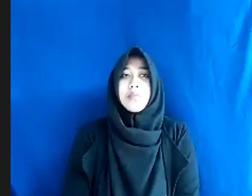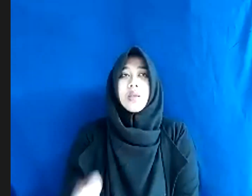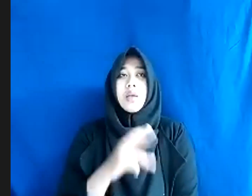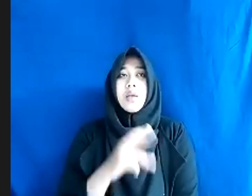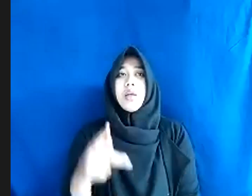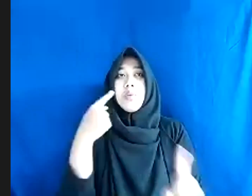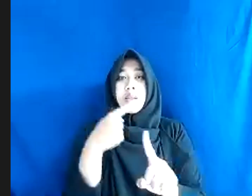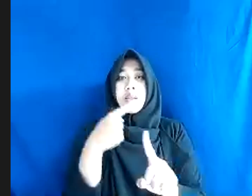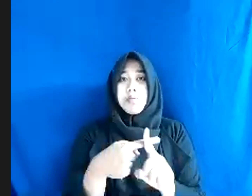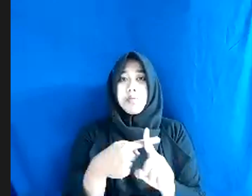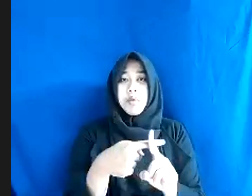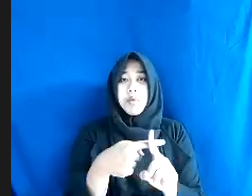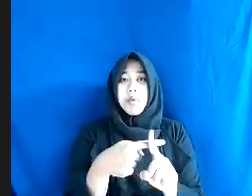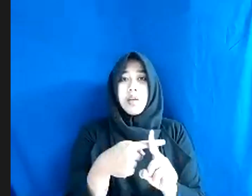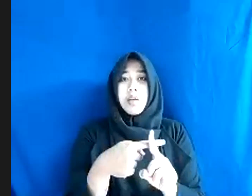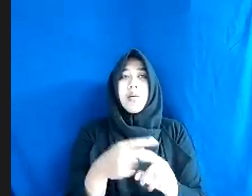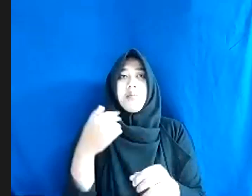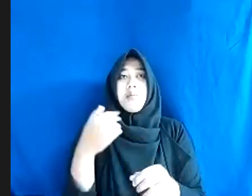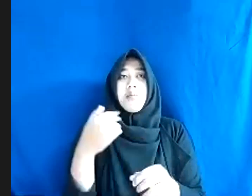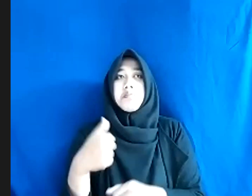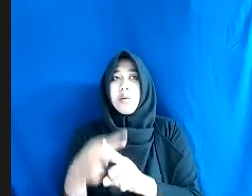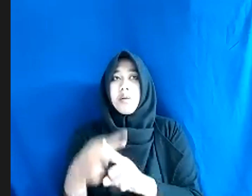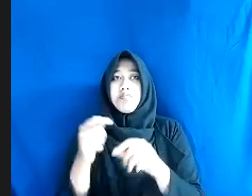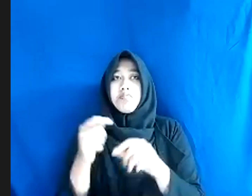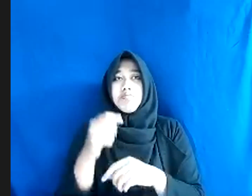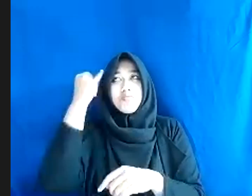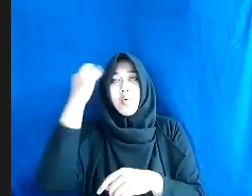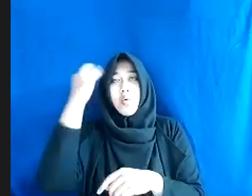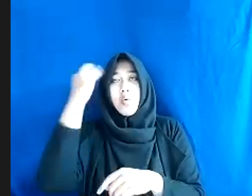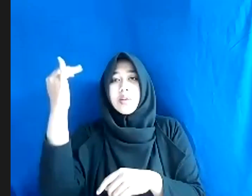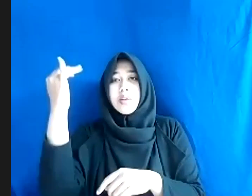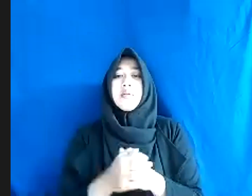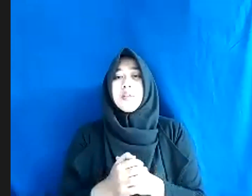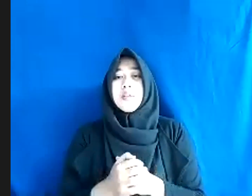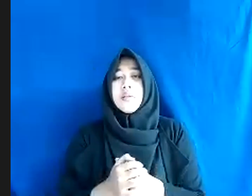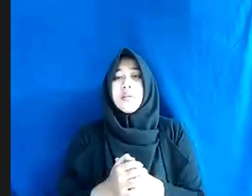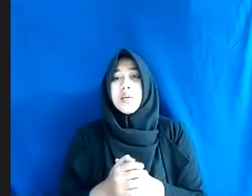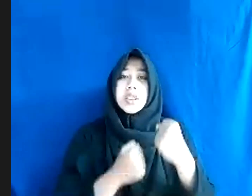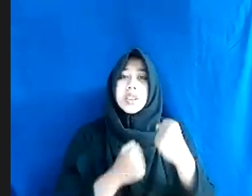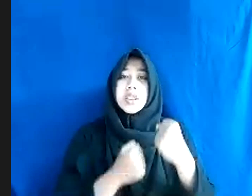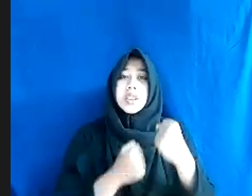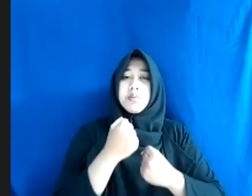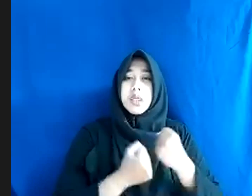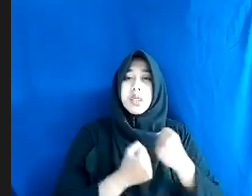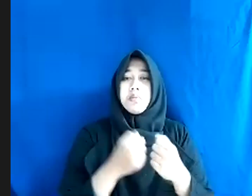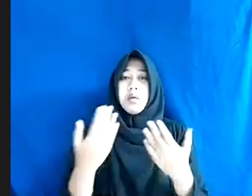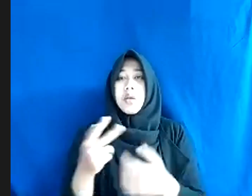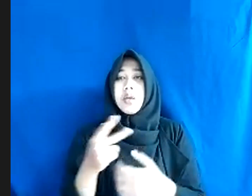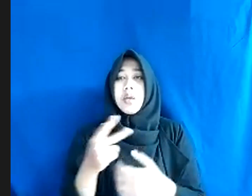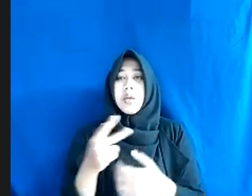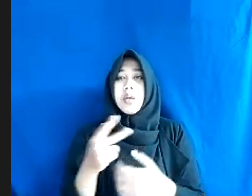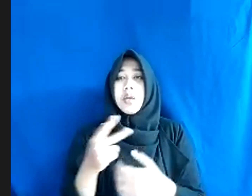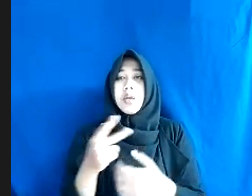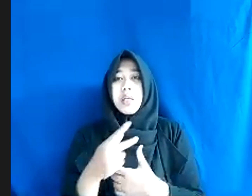bertambah luasnya wawasan kita, sehingga itu juga menjadi spirit bagaimana kita nanti akan melangkah.